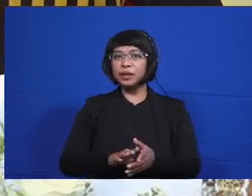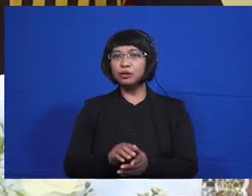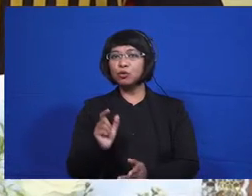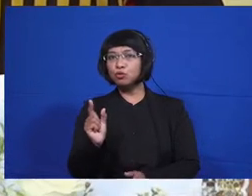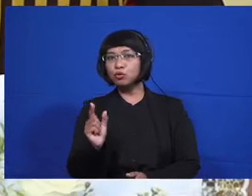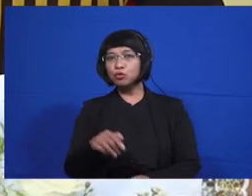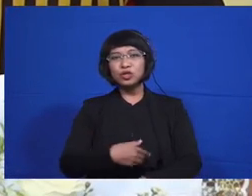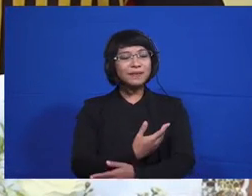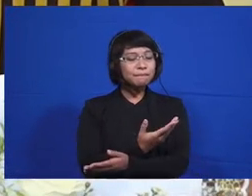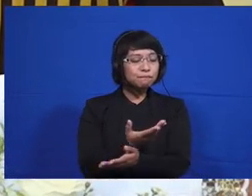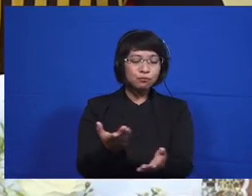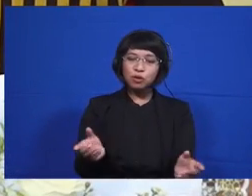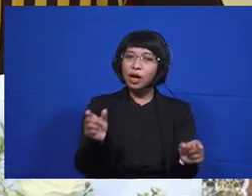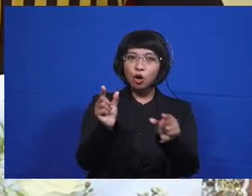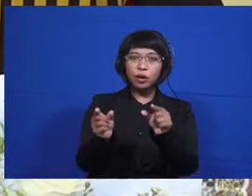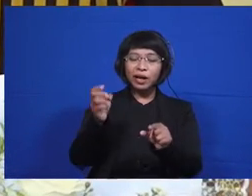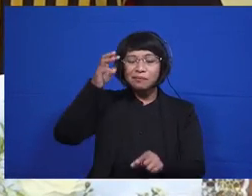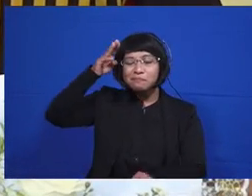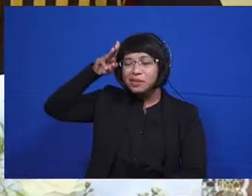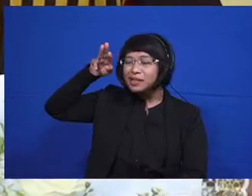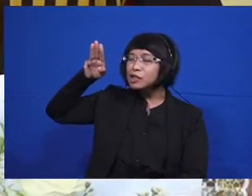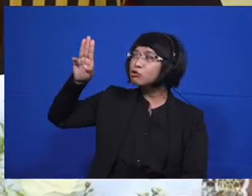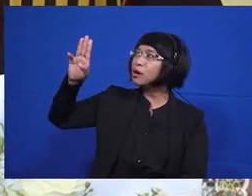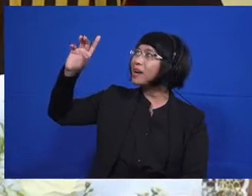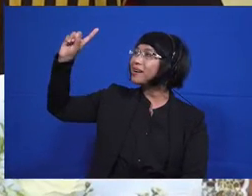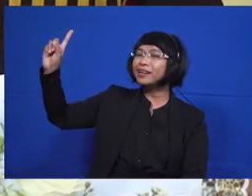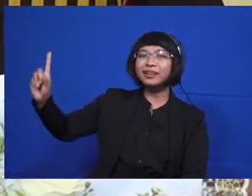semua orang yang merindukan kedatangannya.